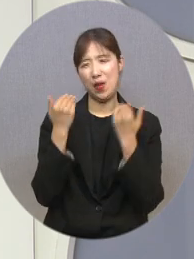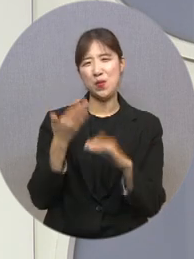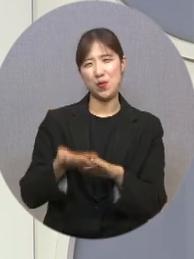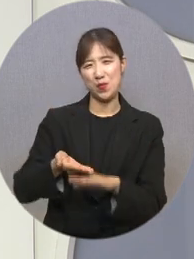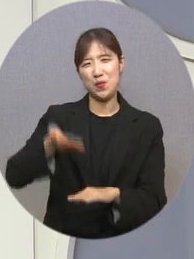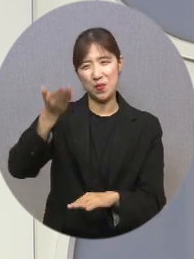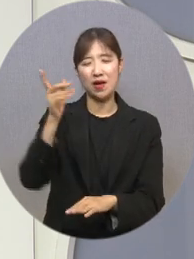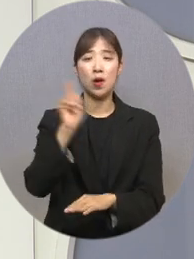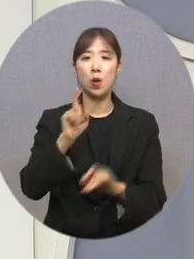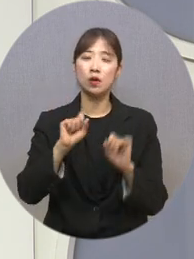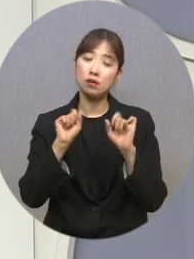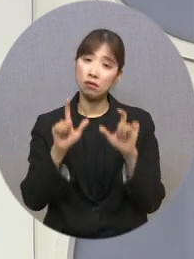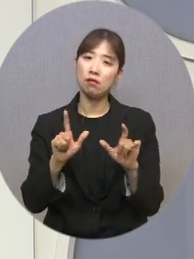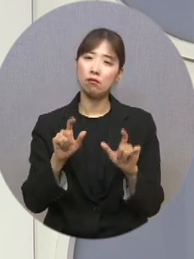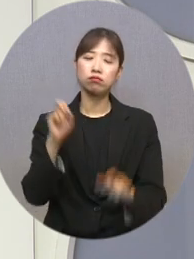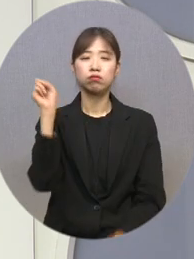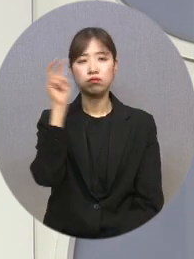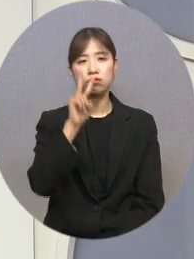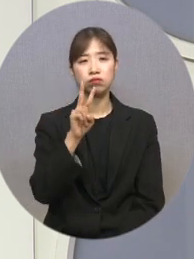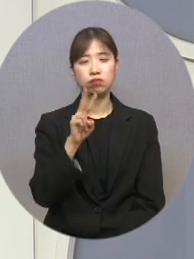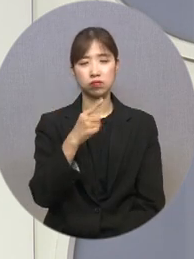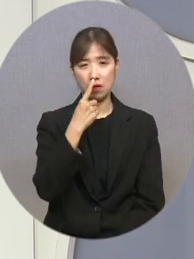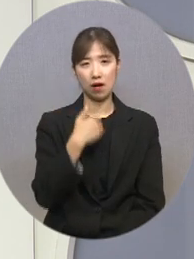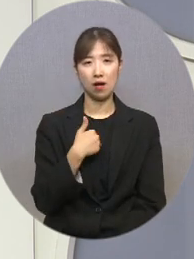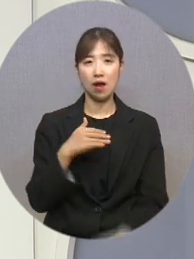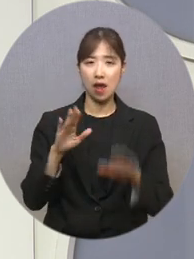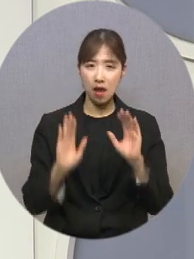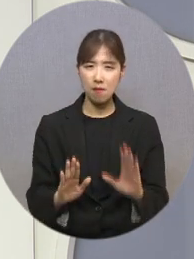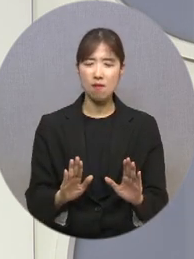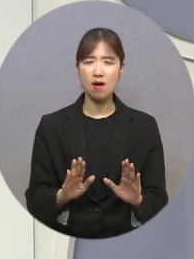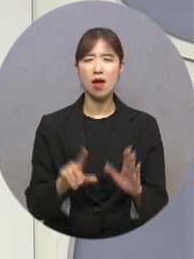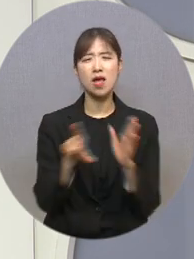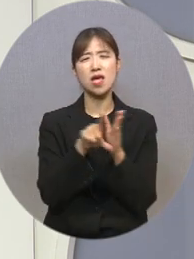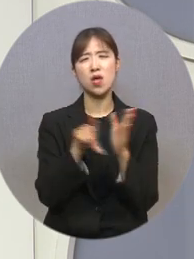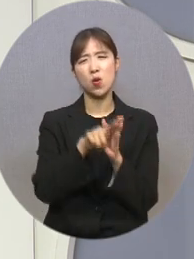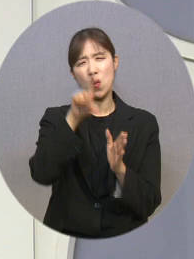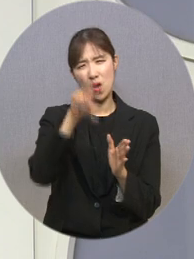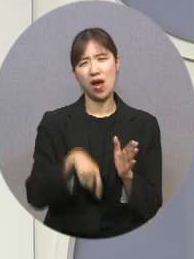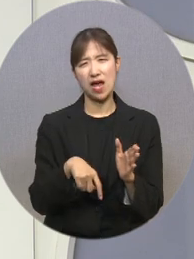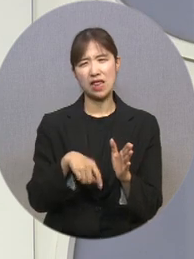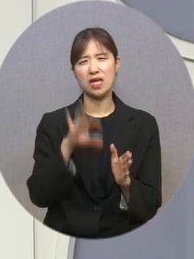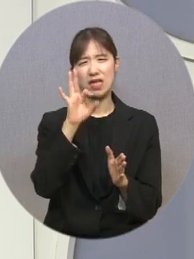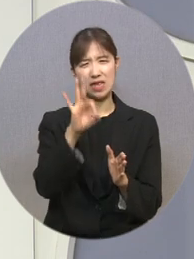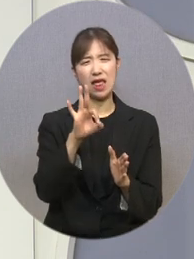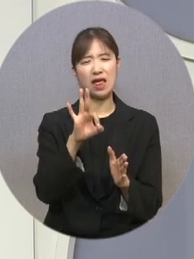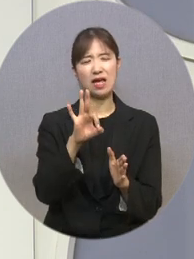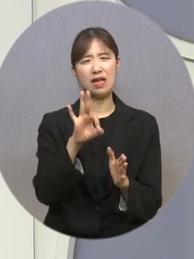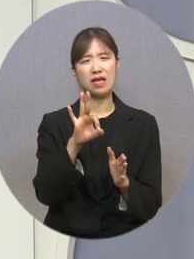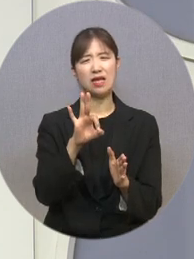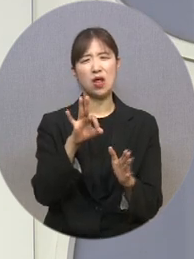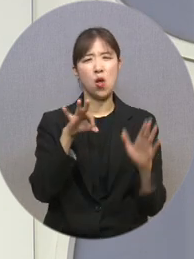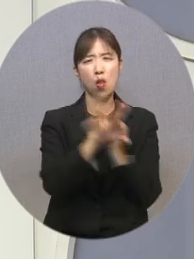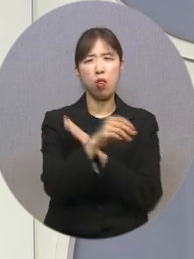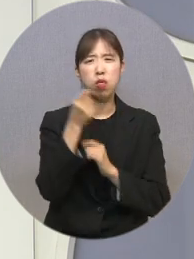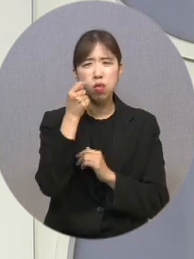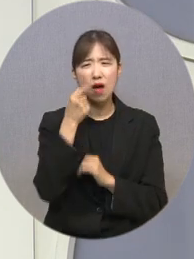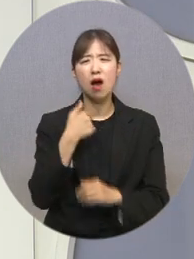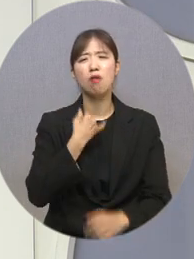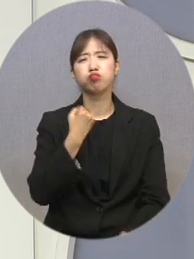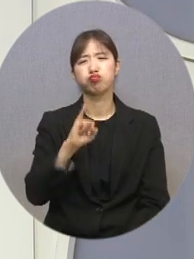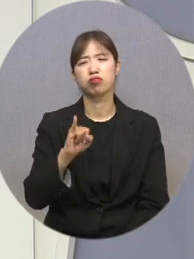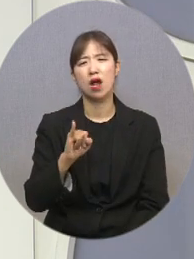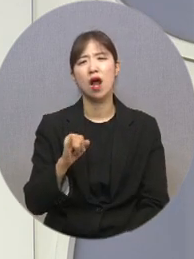이제 어느 날 갑자기 자기가 이번 달에 신용카드 대금을 그 막지 못하면 신용불량자가 된다